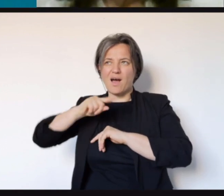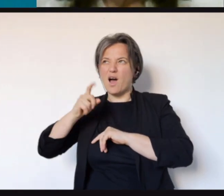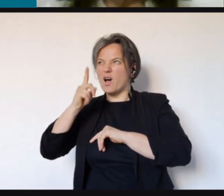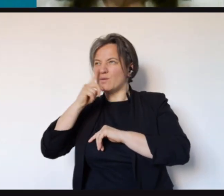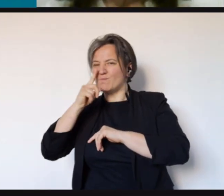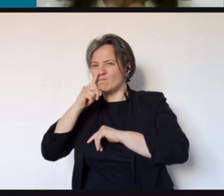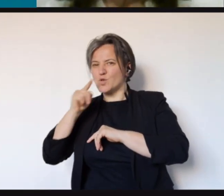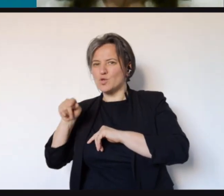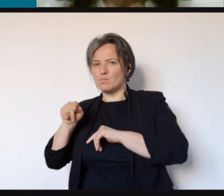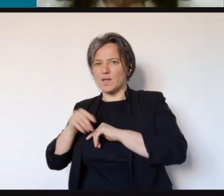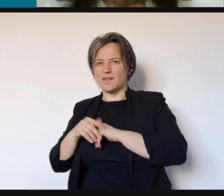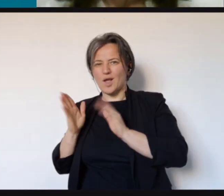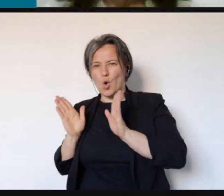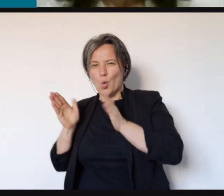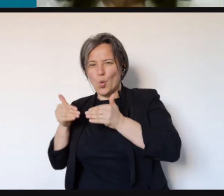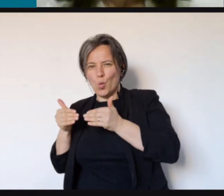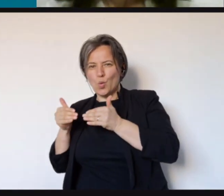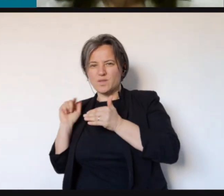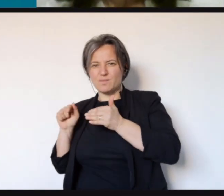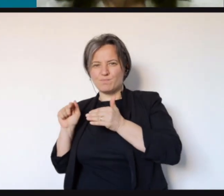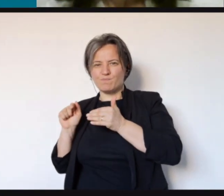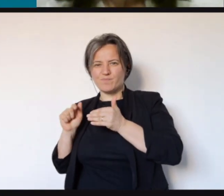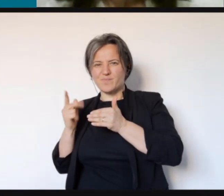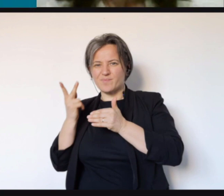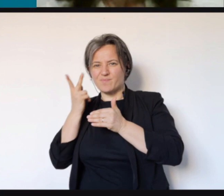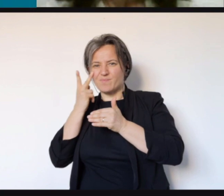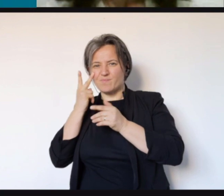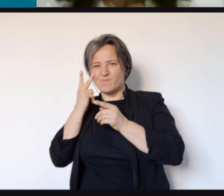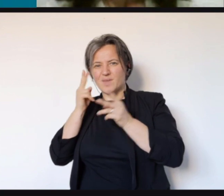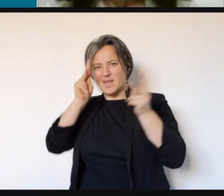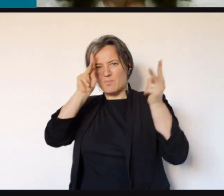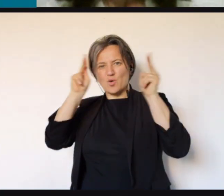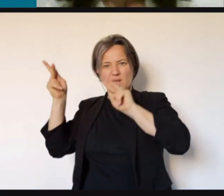chiusi, ci renderà più cattivi.